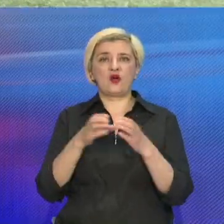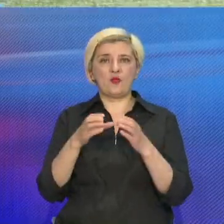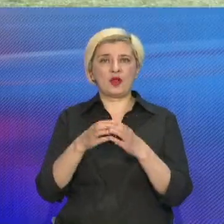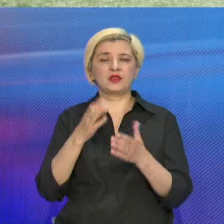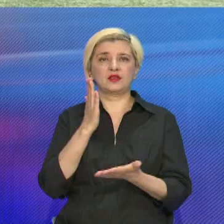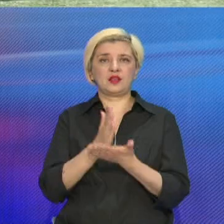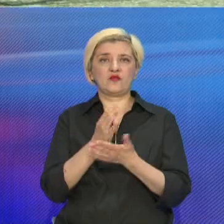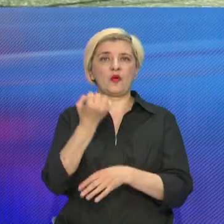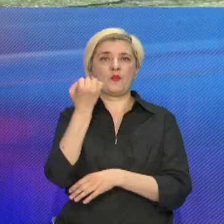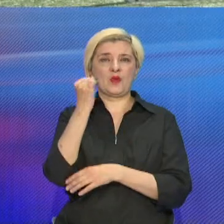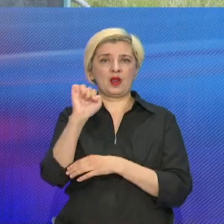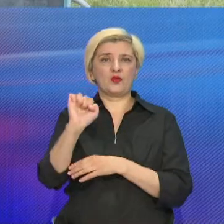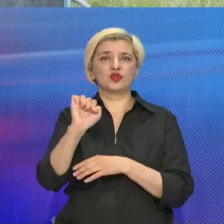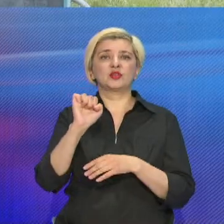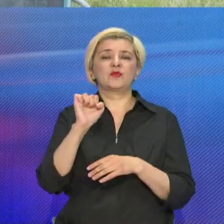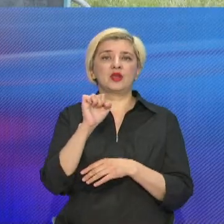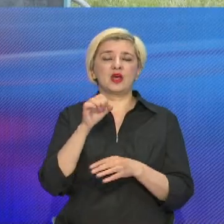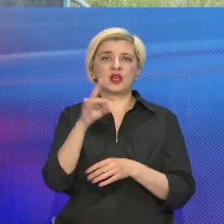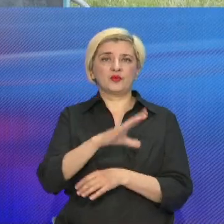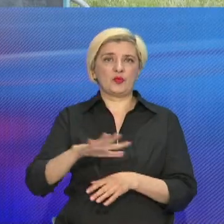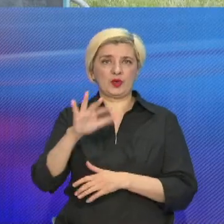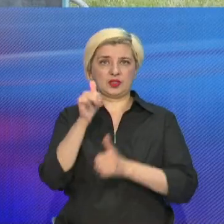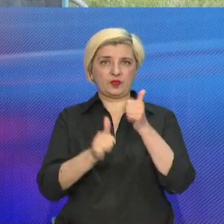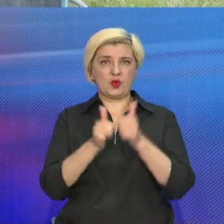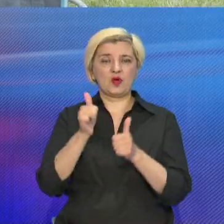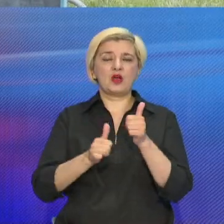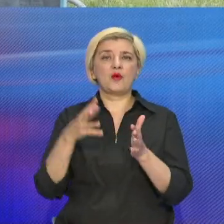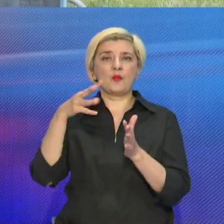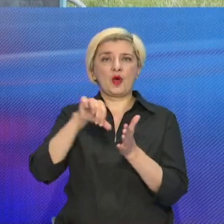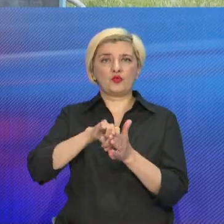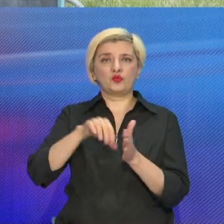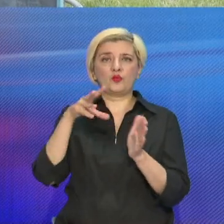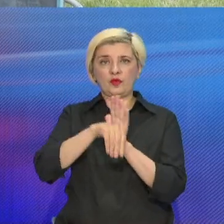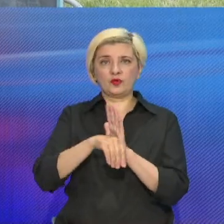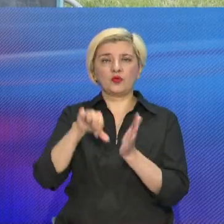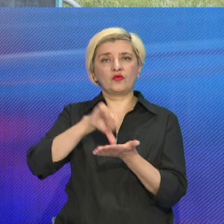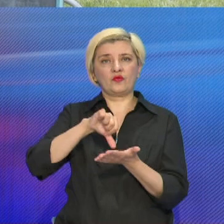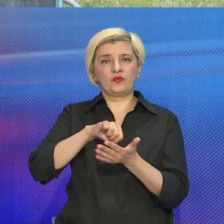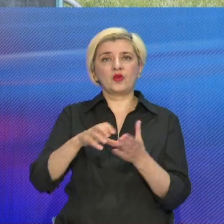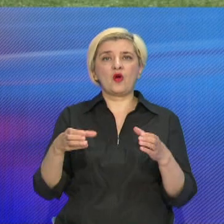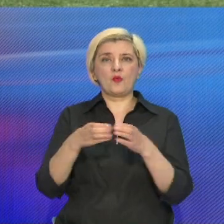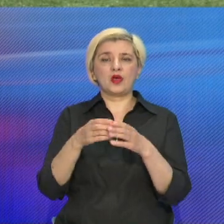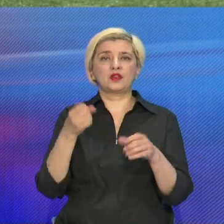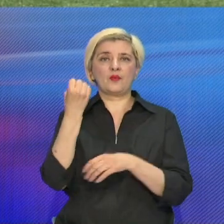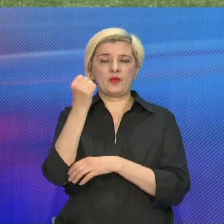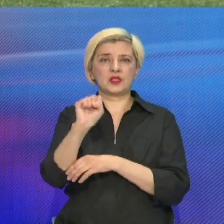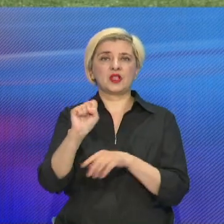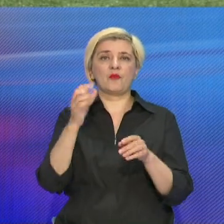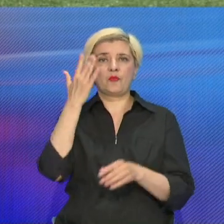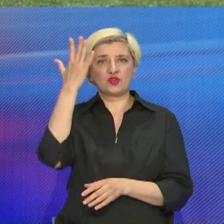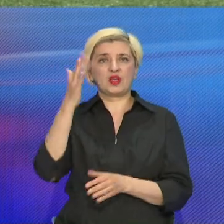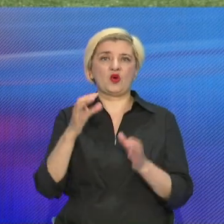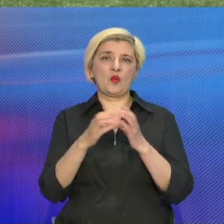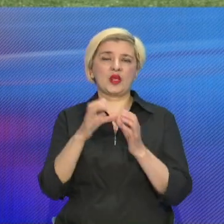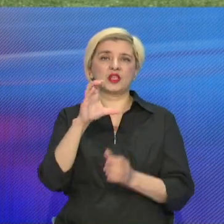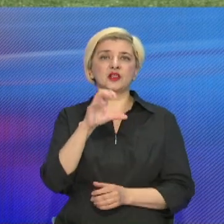призерами республіканських спаборництв. Долучиться до ліку переможців марить і команда Смаргонського району. Настроение у всей команды